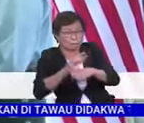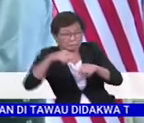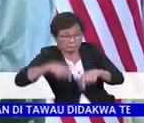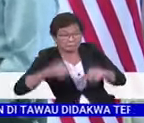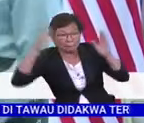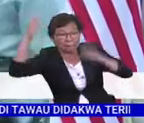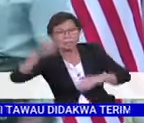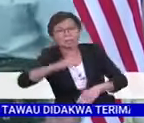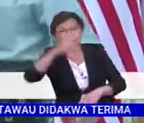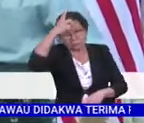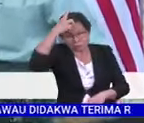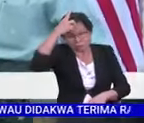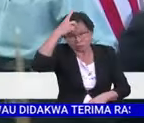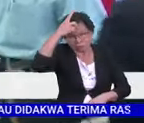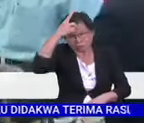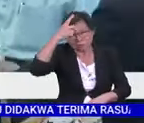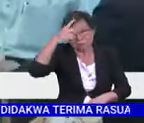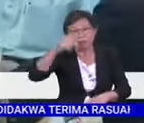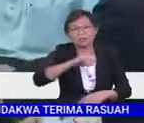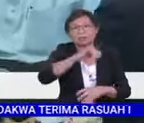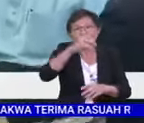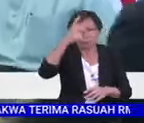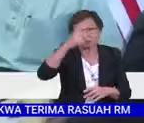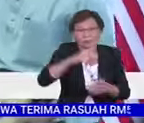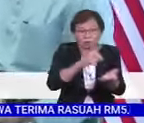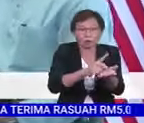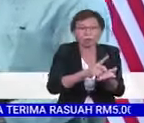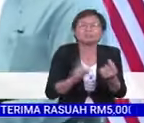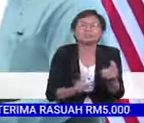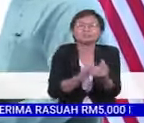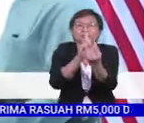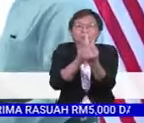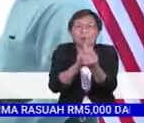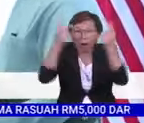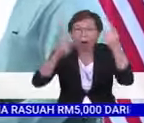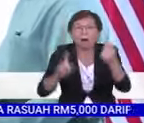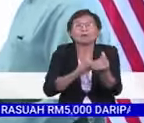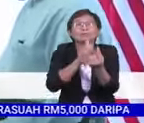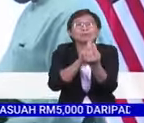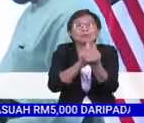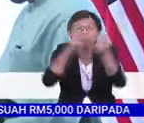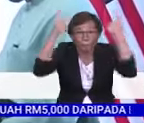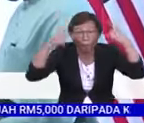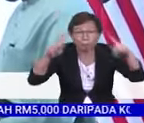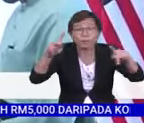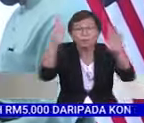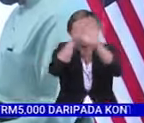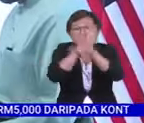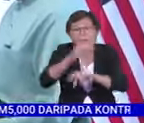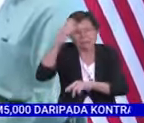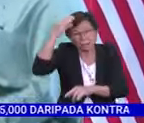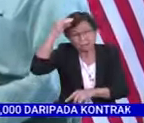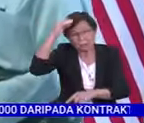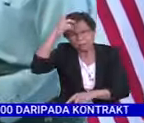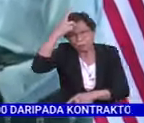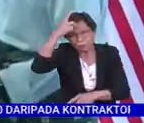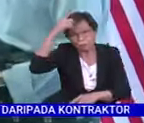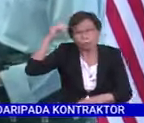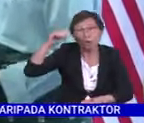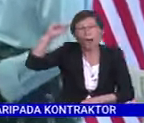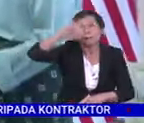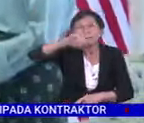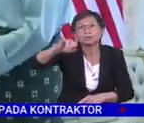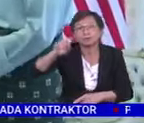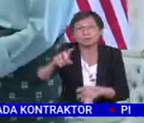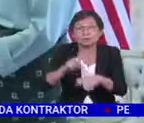dokter Joachim ditemui selepas mengadakan kunjungan hormat terhadap premias Rawa data tinggi tansri Abang Johar itu nopeng di